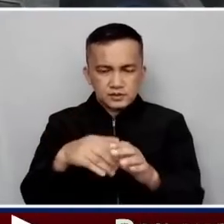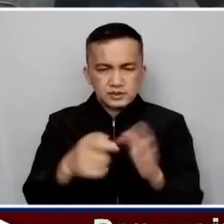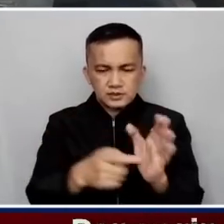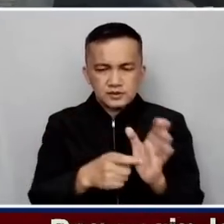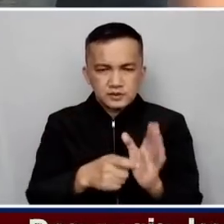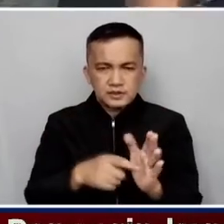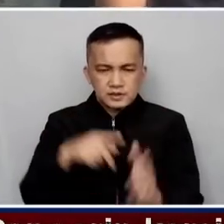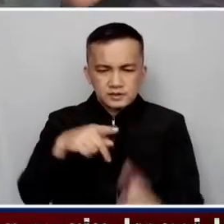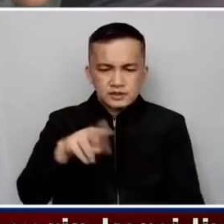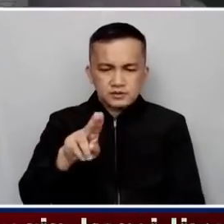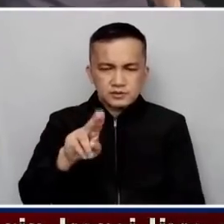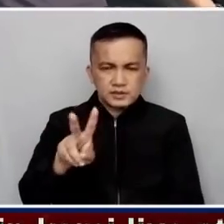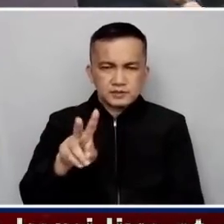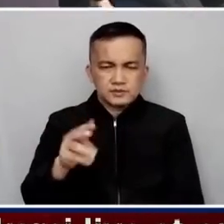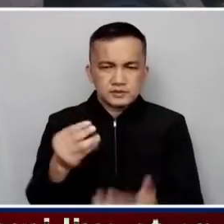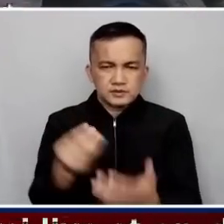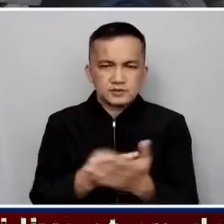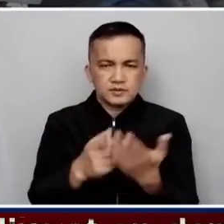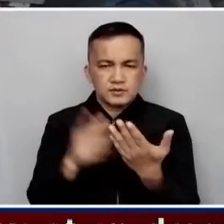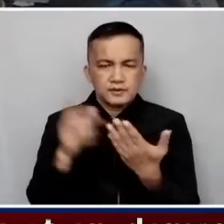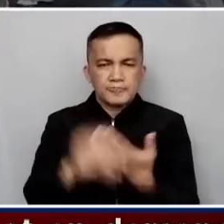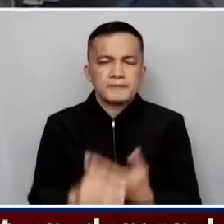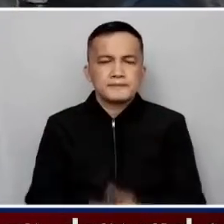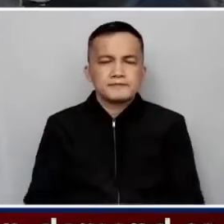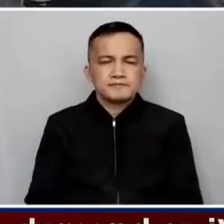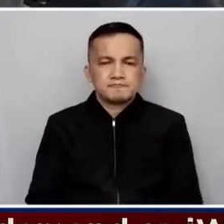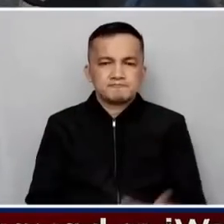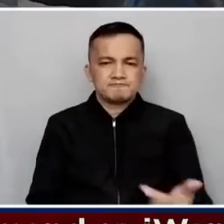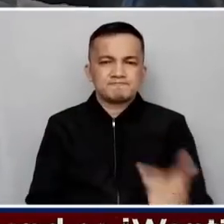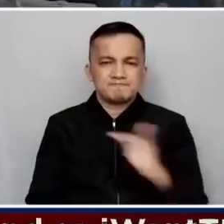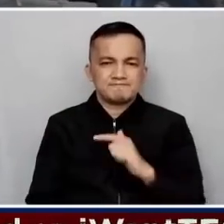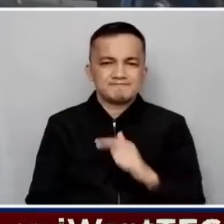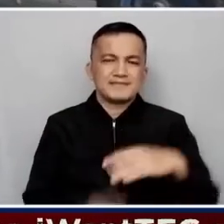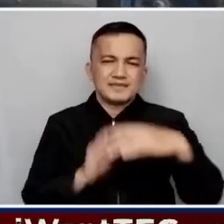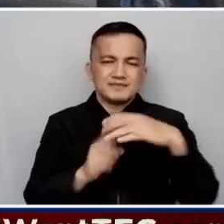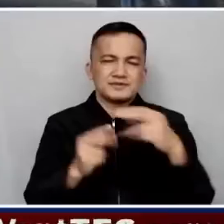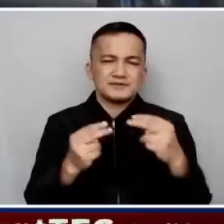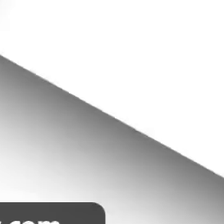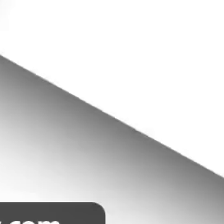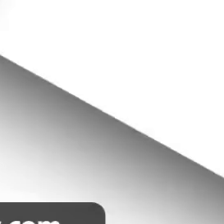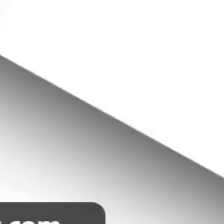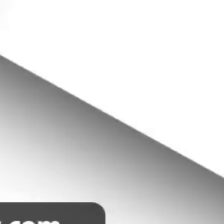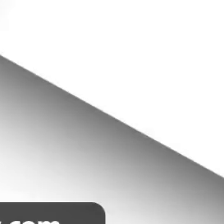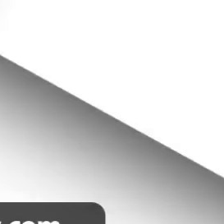para sa PUV Modernization Program. Vivian Gulia, ABS-CBN News.